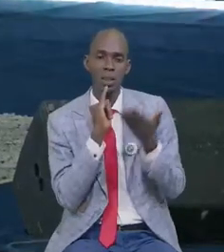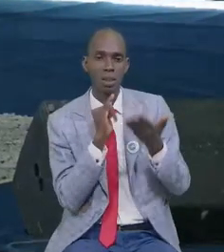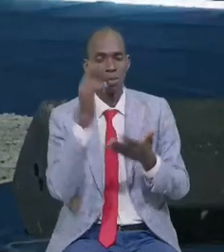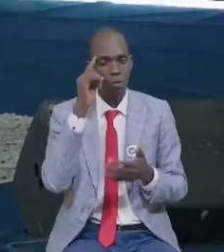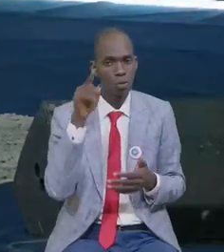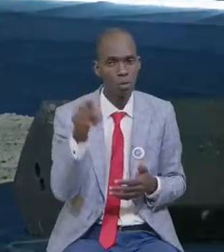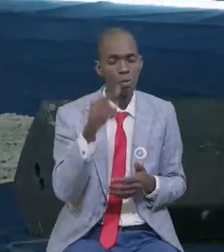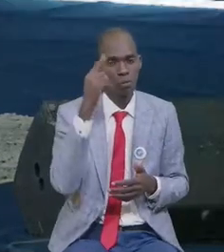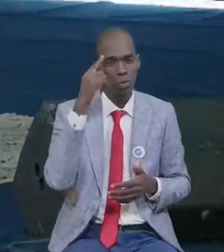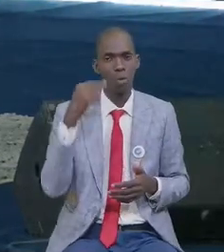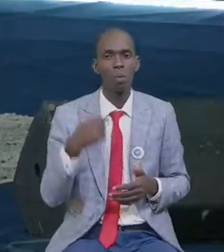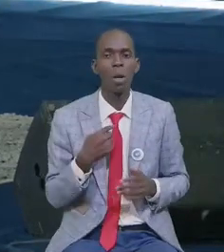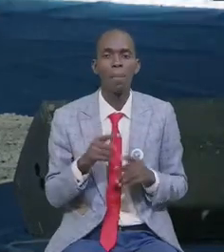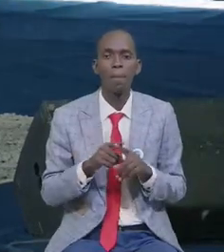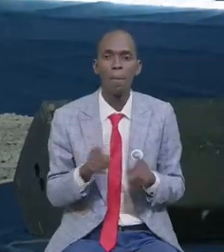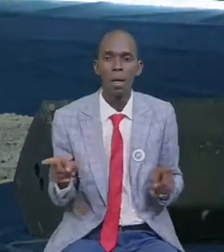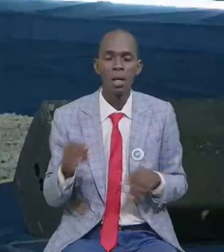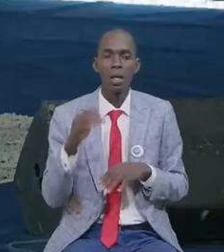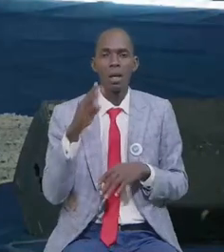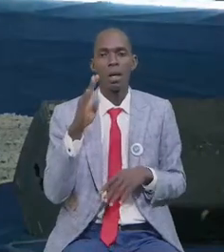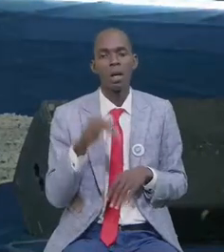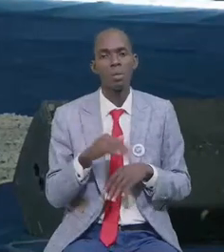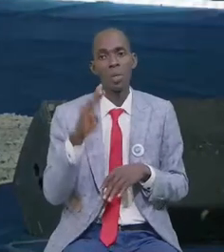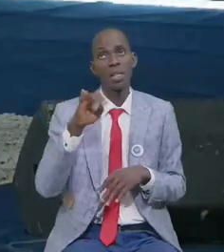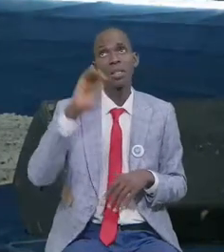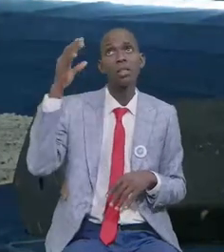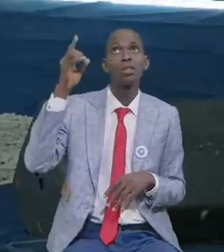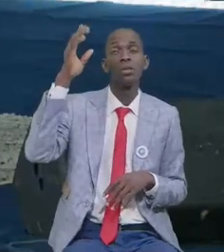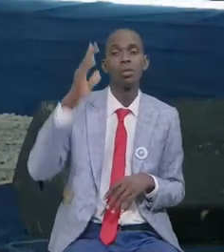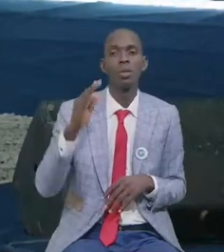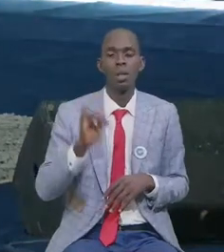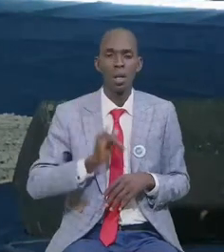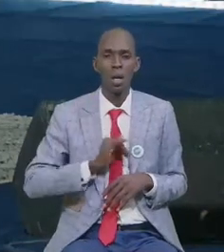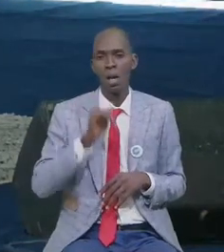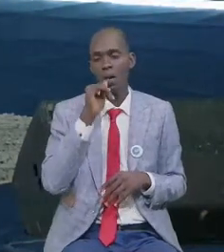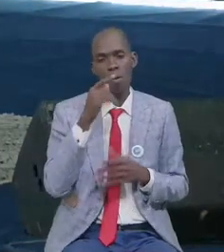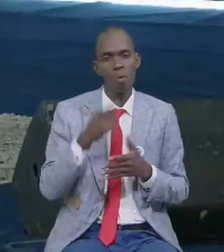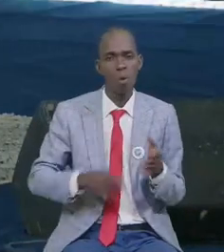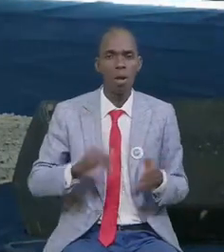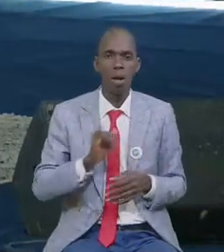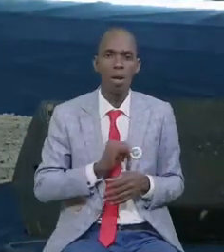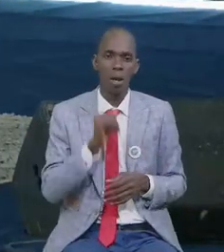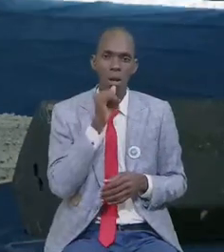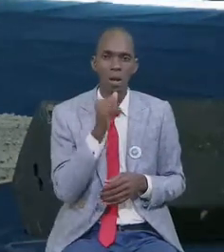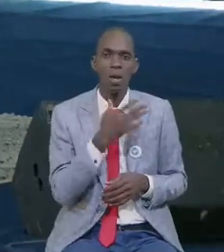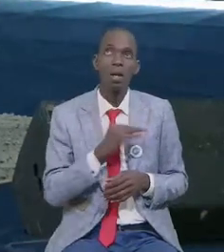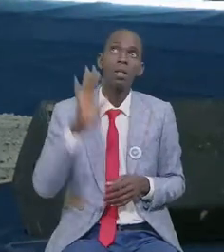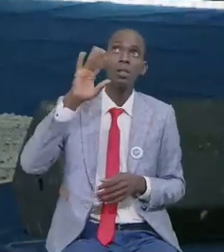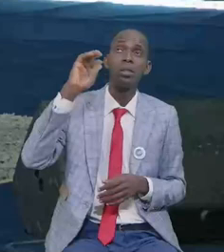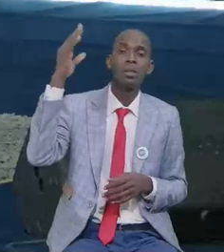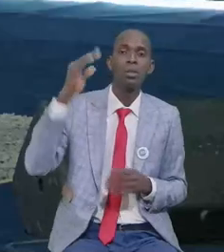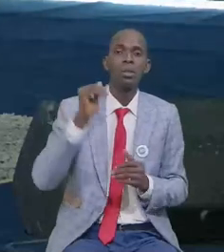pour moi. Par la grâce de Dieu, je suis ce que je suis, et sa grâce envers